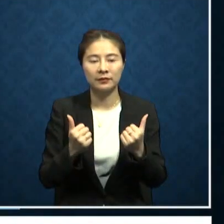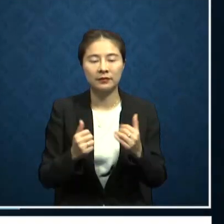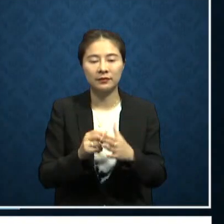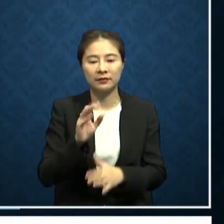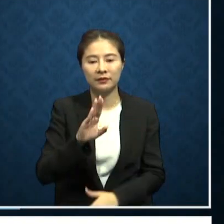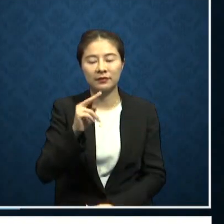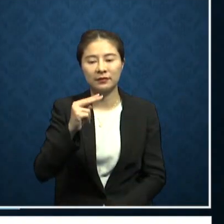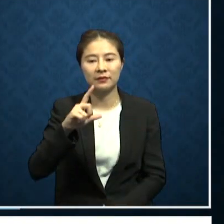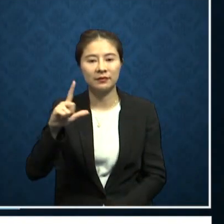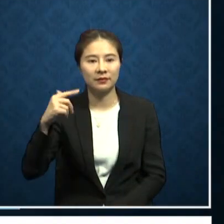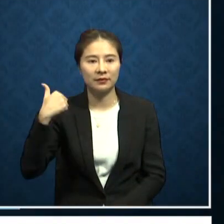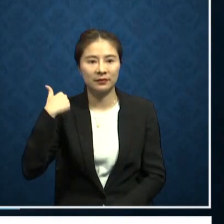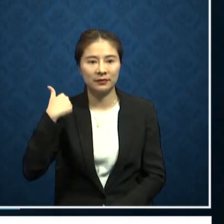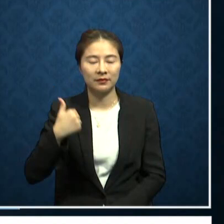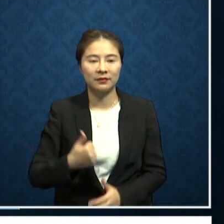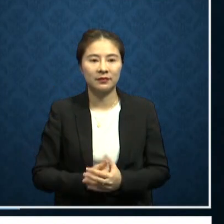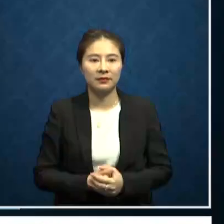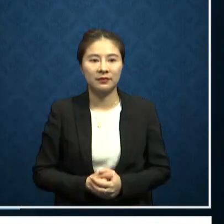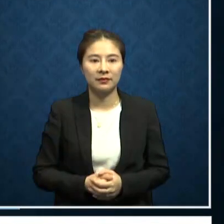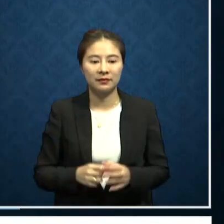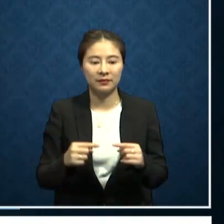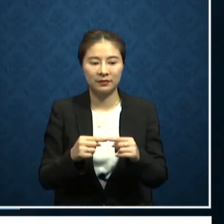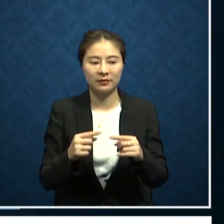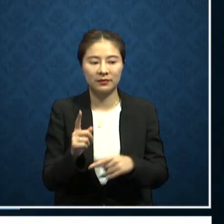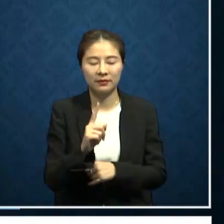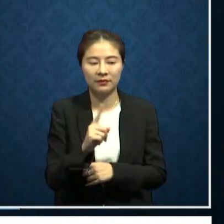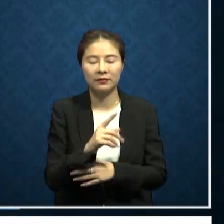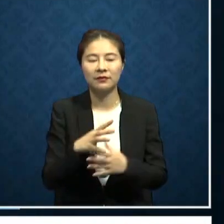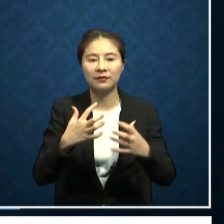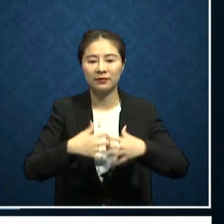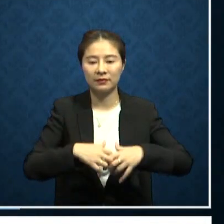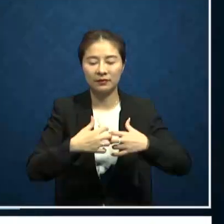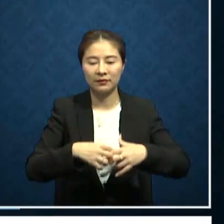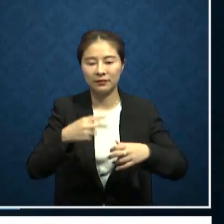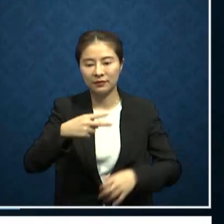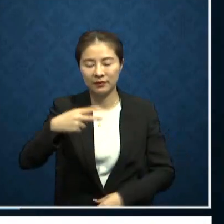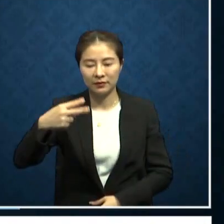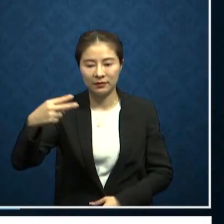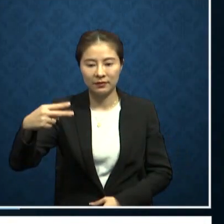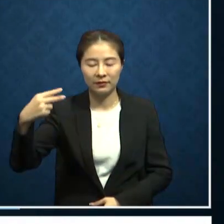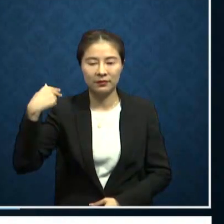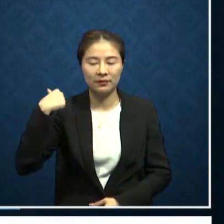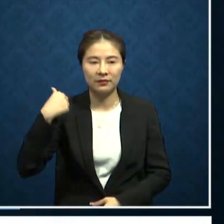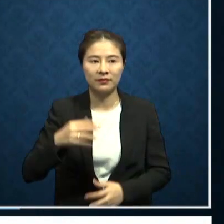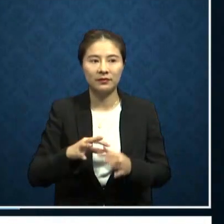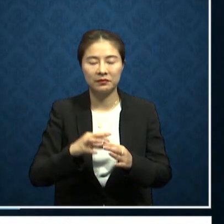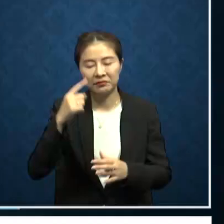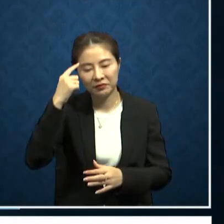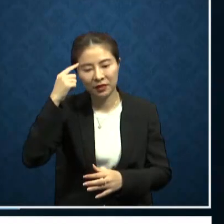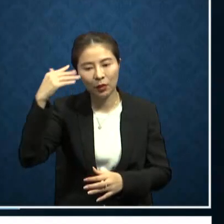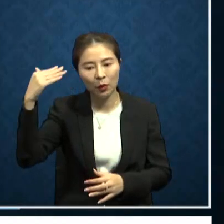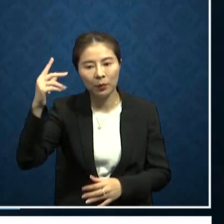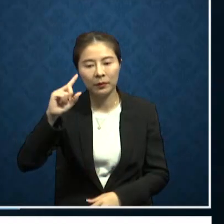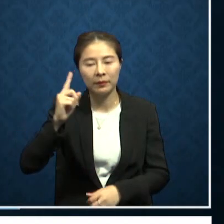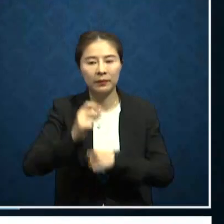40,000กว่าล้านบาทนะคะจะเป็นในกลุ่มเอ่ออุตสาหกรรม Digital Contentนะคะก็มีการคาดหวังว่าจะมีการเติบ